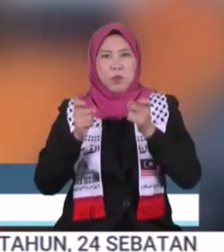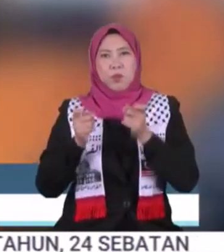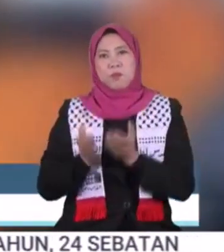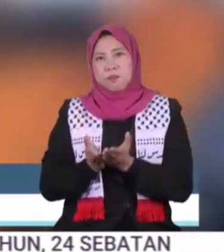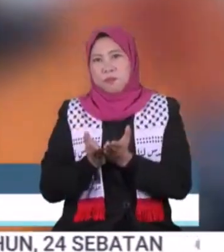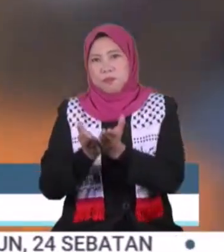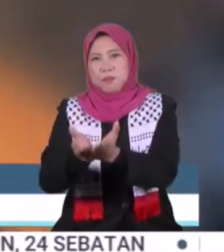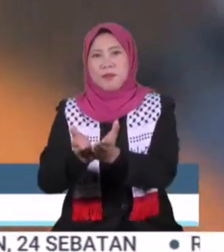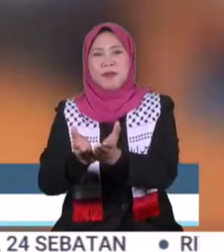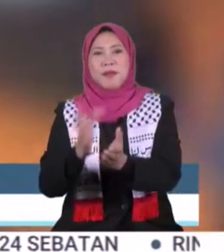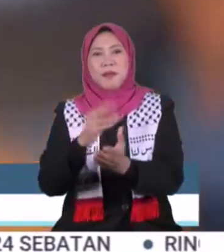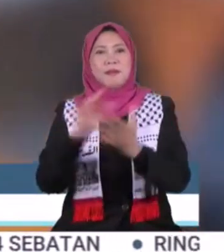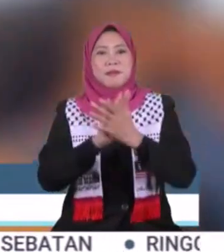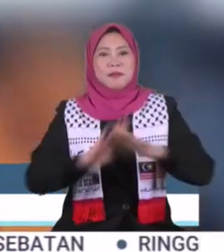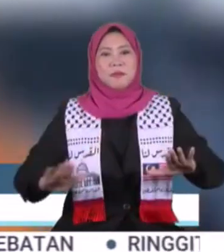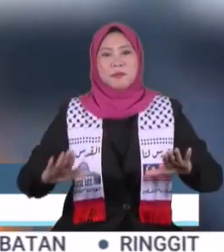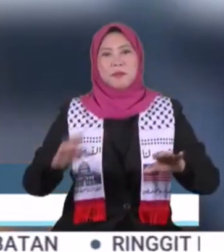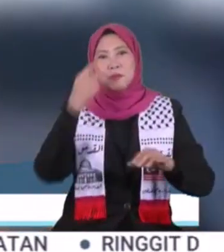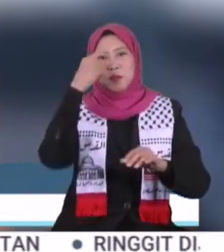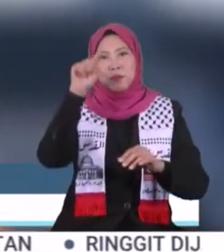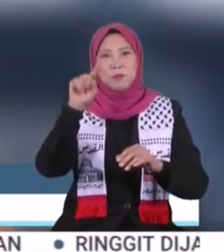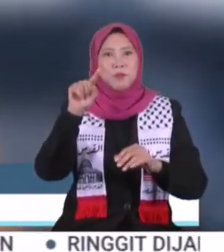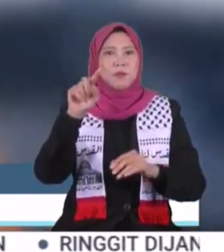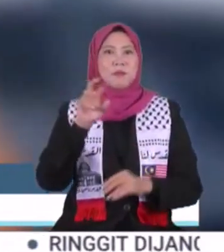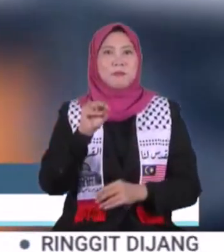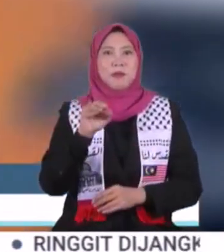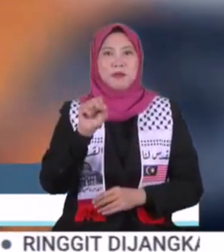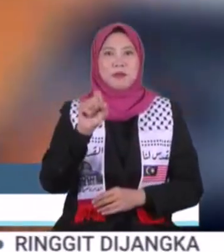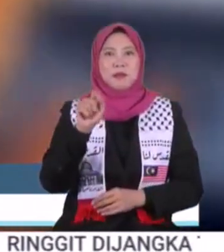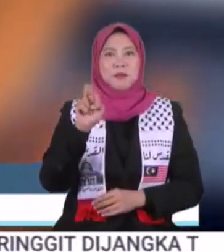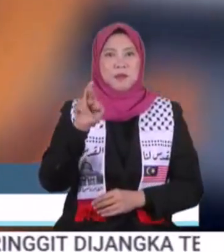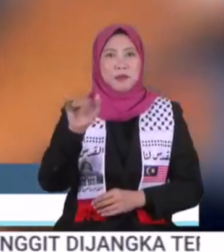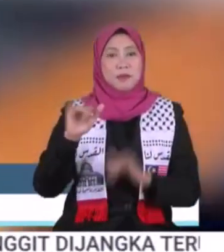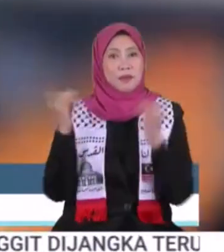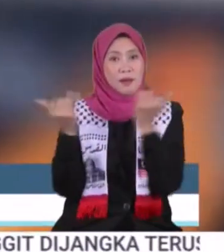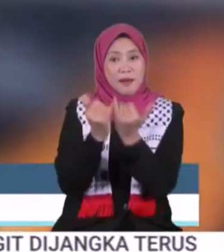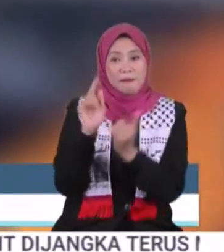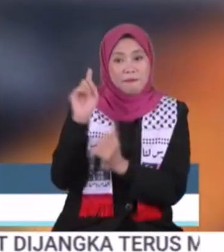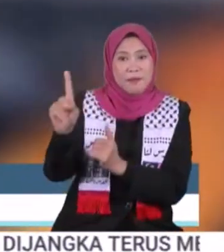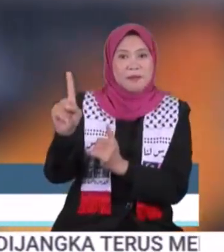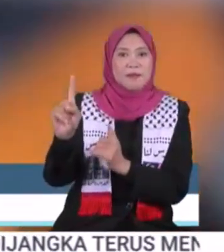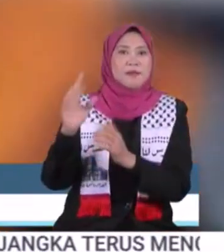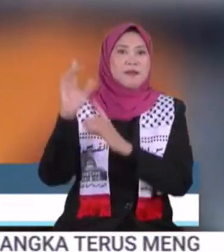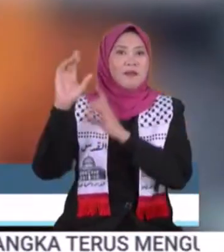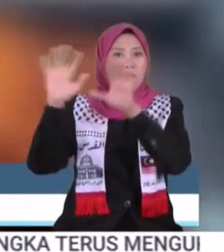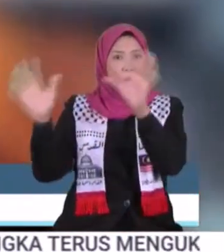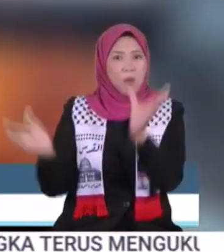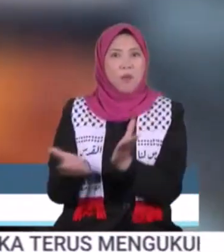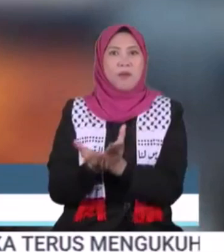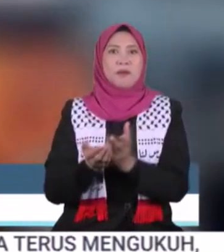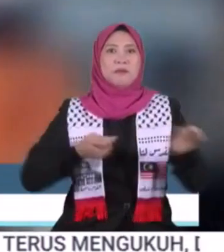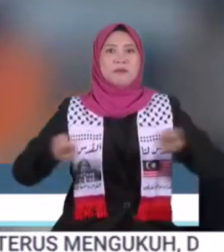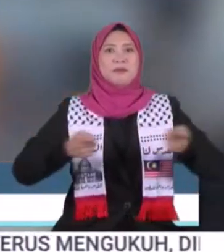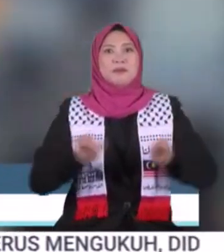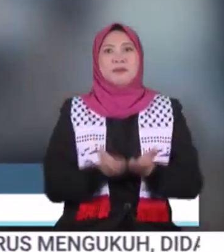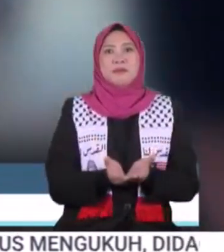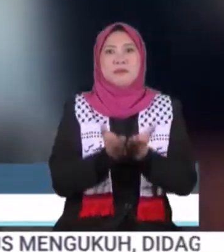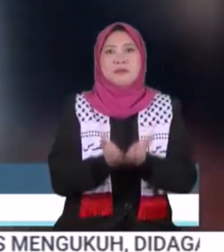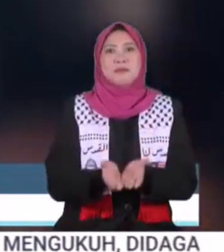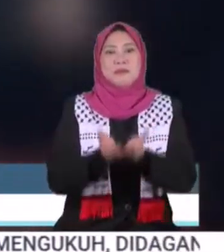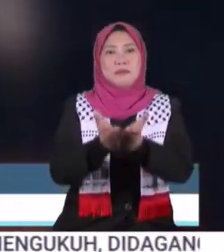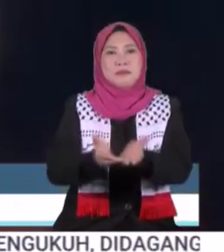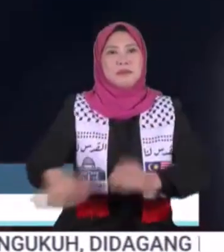rangkaian tertutup dan selamat kepada masa Trili Syarikat pertama di dunia yang menggendalikan Kapal autonomi di